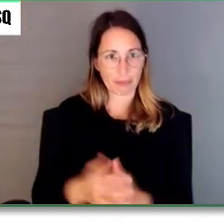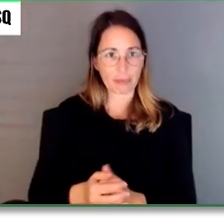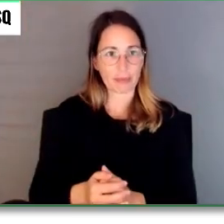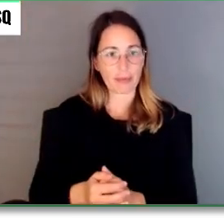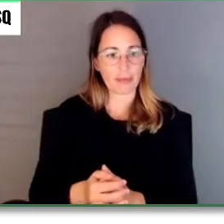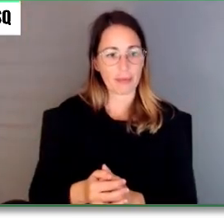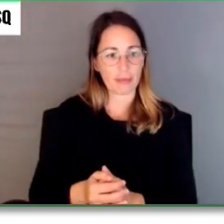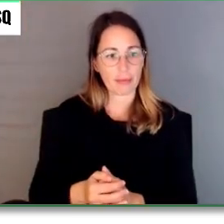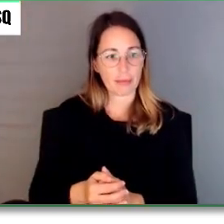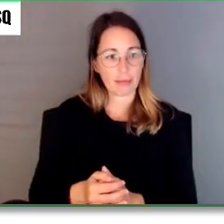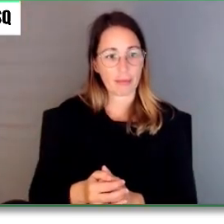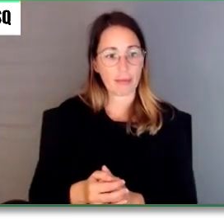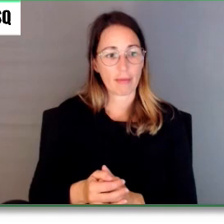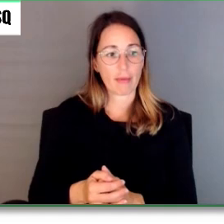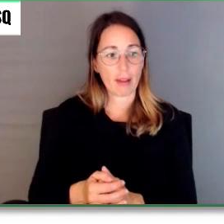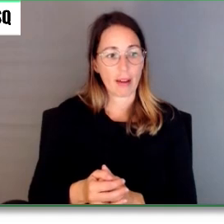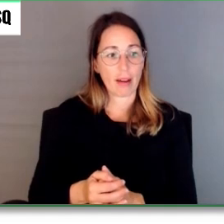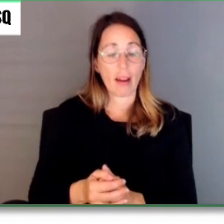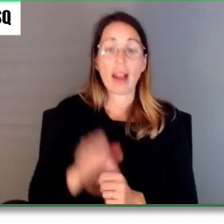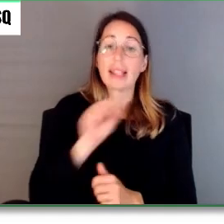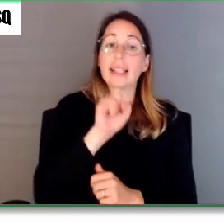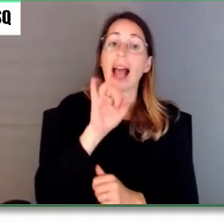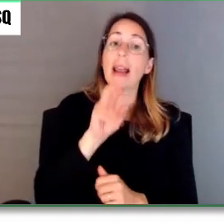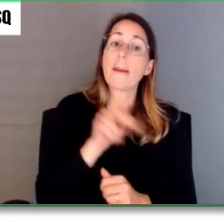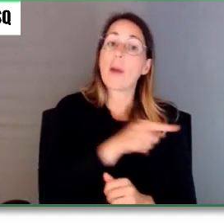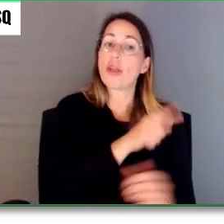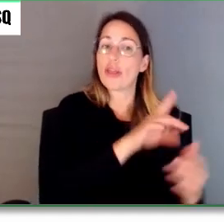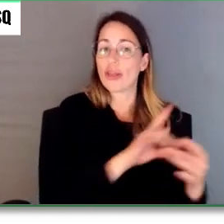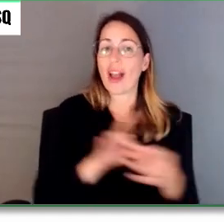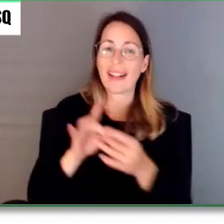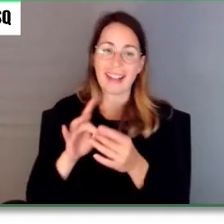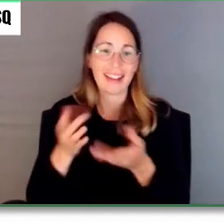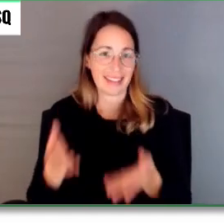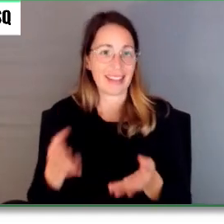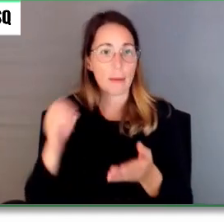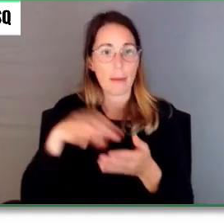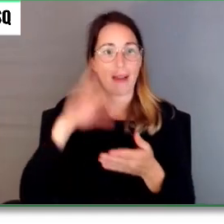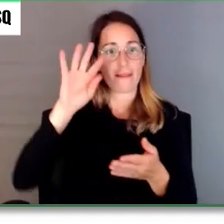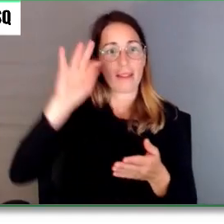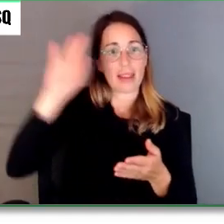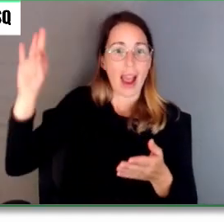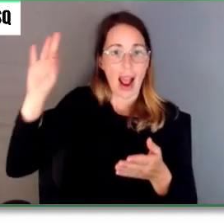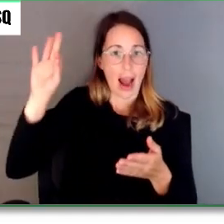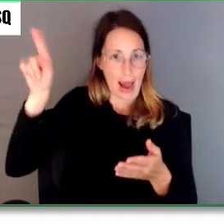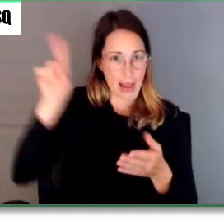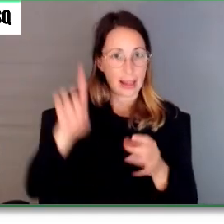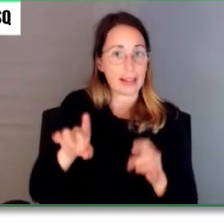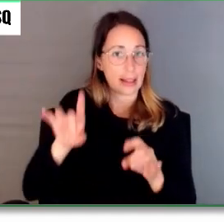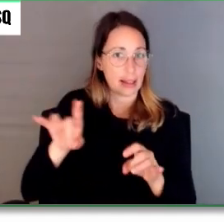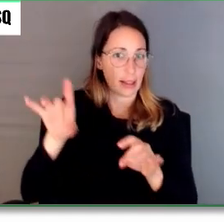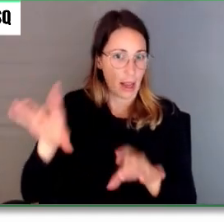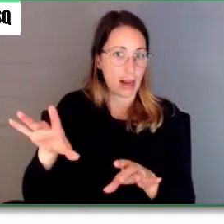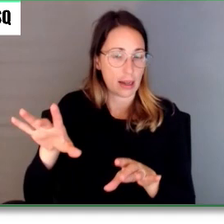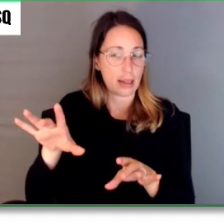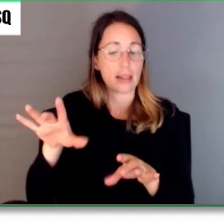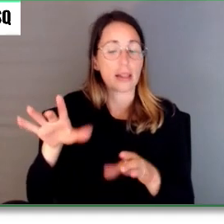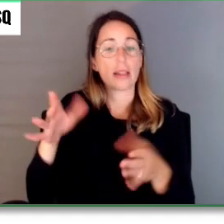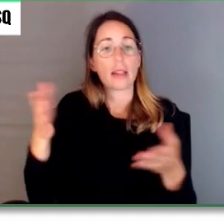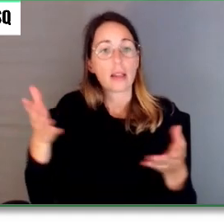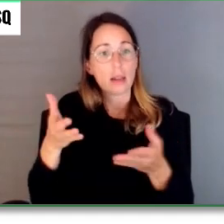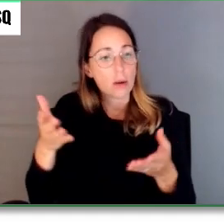Donc, pour m'inspirer des commentaires de Simon, au plan fédéral en Australie, les plans d'action pour la personne handicapée sont en place